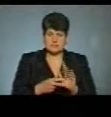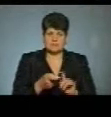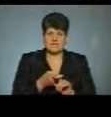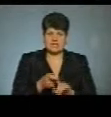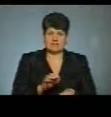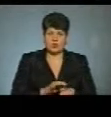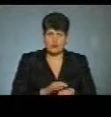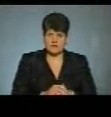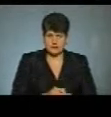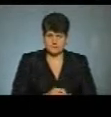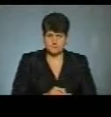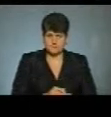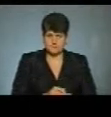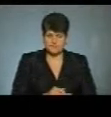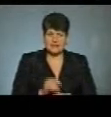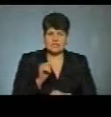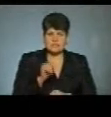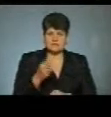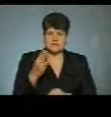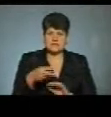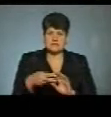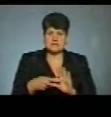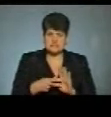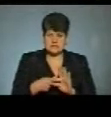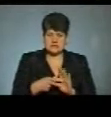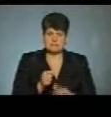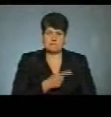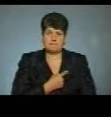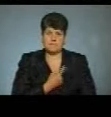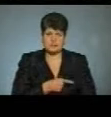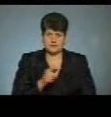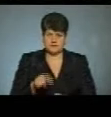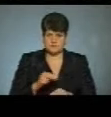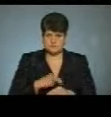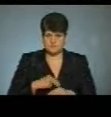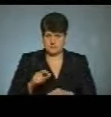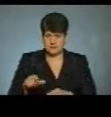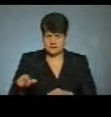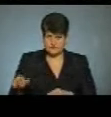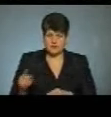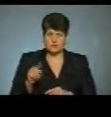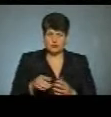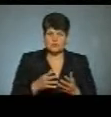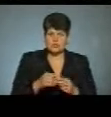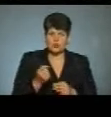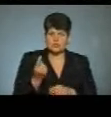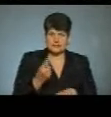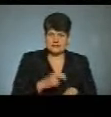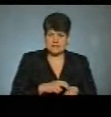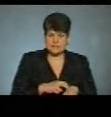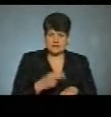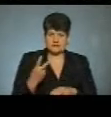інфікованих. З них 37 – медичний персонал, в тому числі 11 лікарів